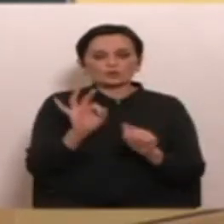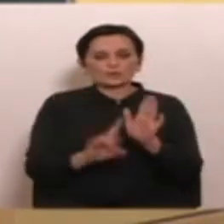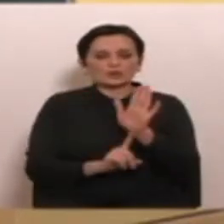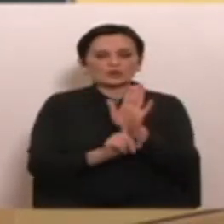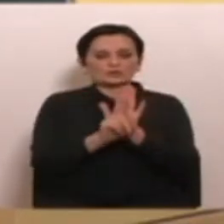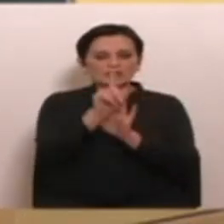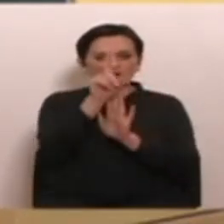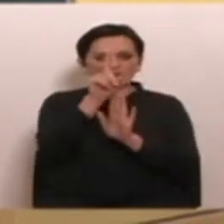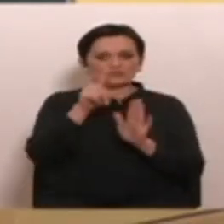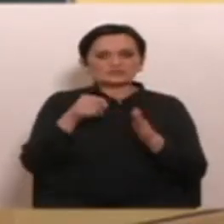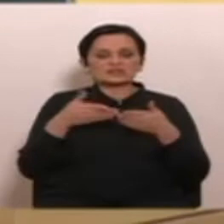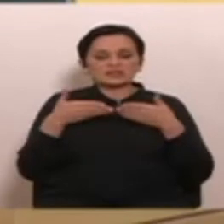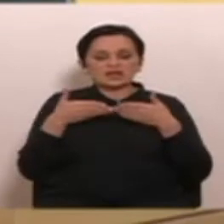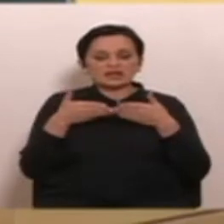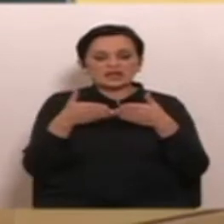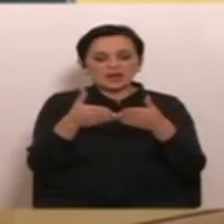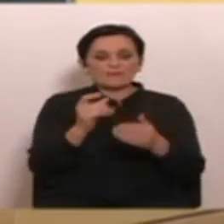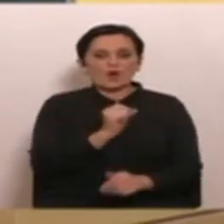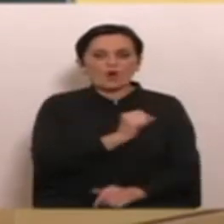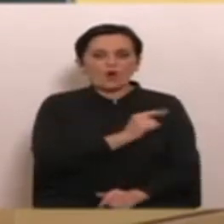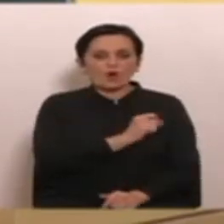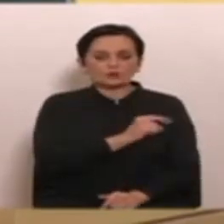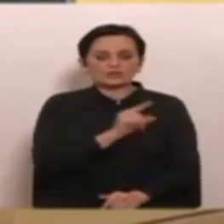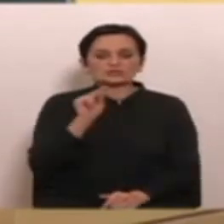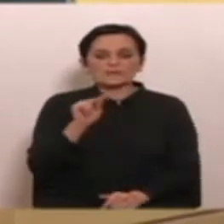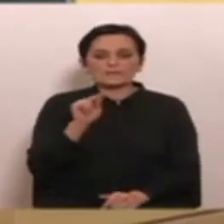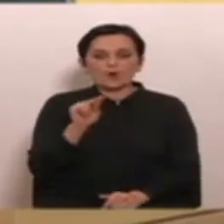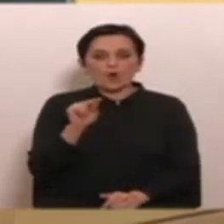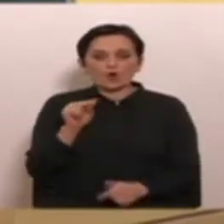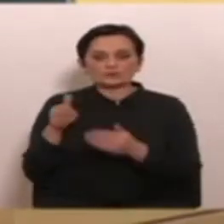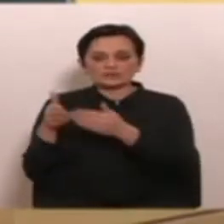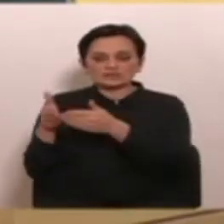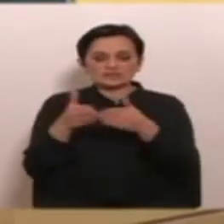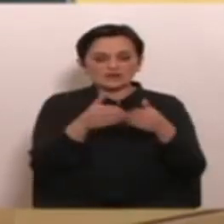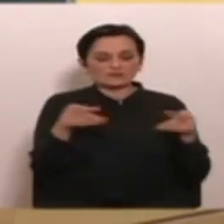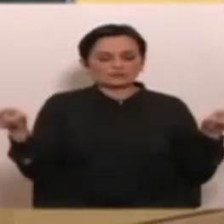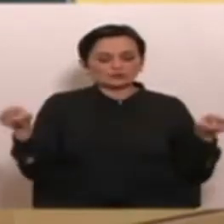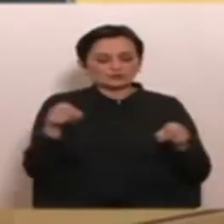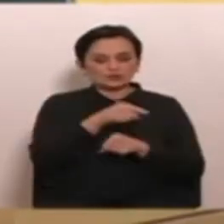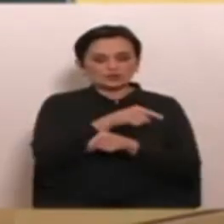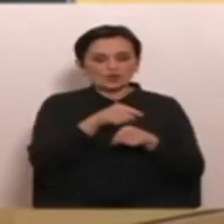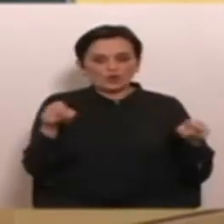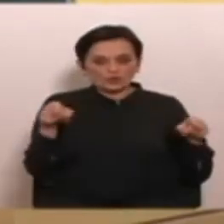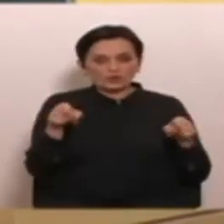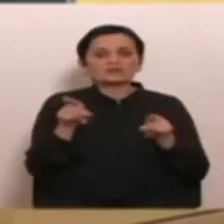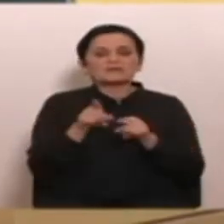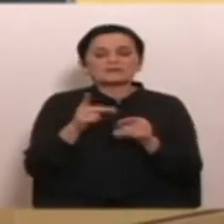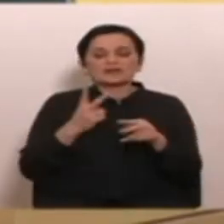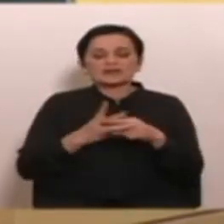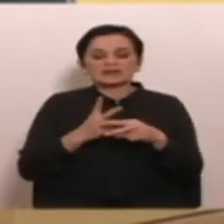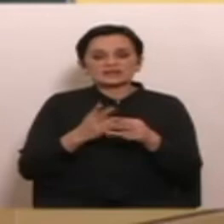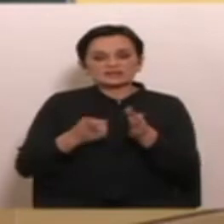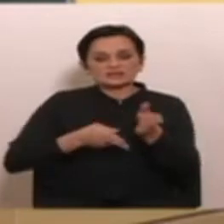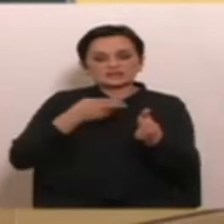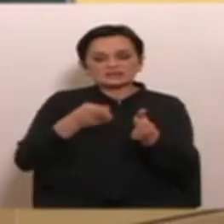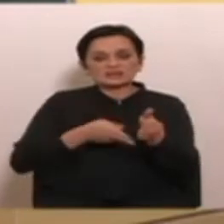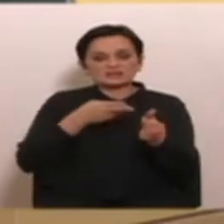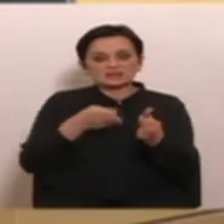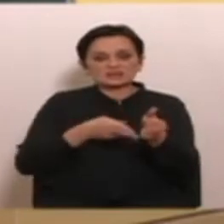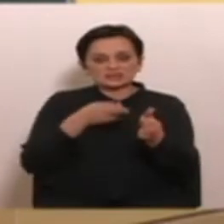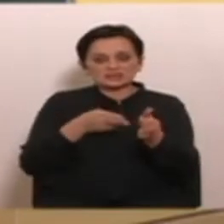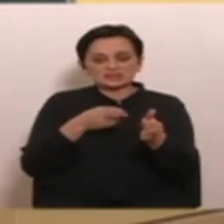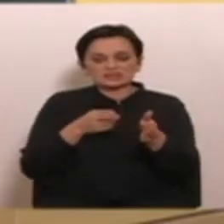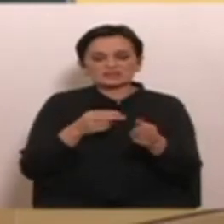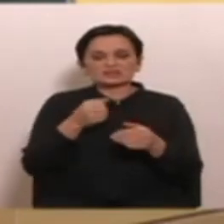საკონტეინერო გემის მიმოსვლა ოდესის და ფოთის ნავსადგურებს შორის. ასევე საქართველოს რკინიგზის მონაწილეობით დაინიშნა საკონტეინერო